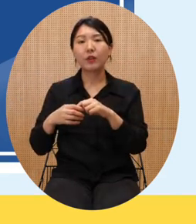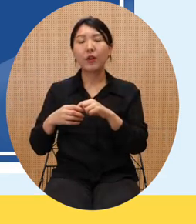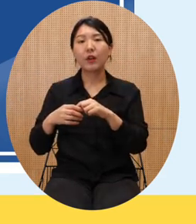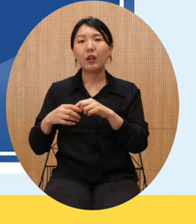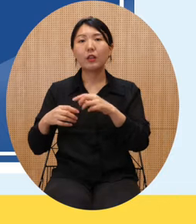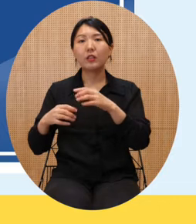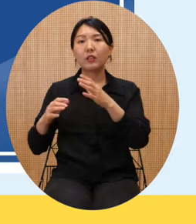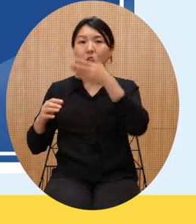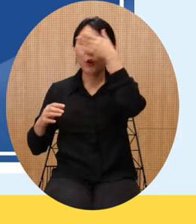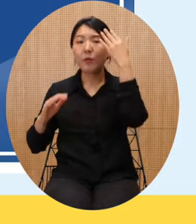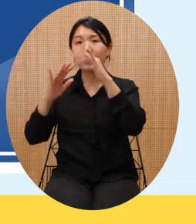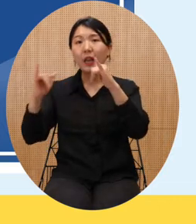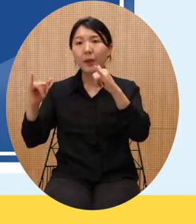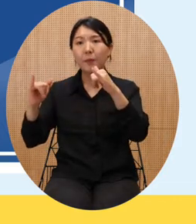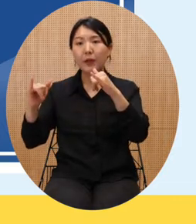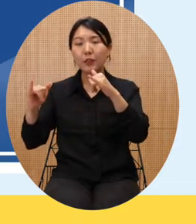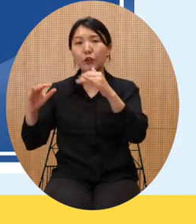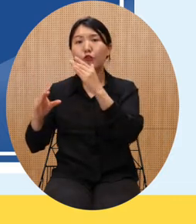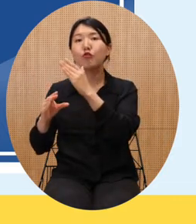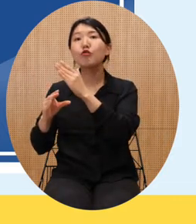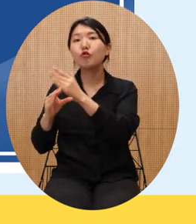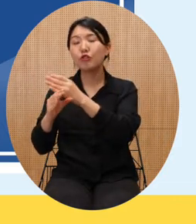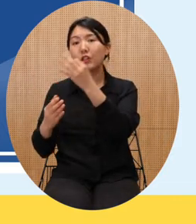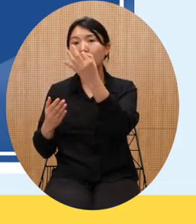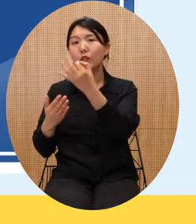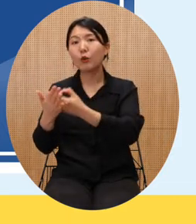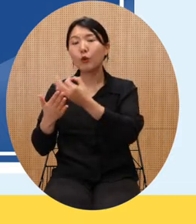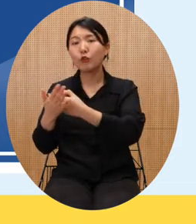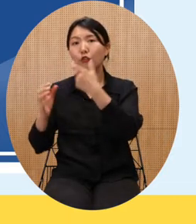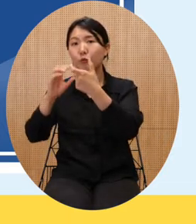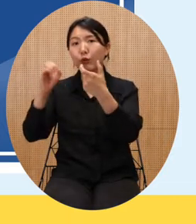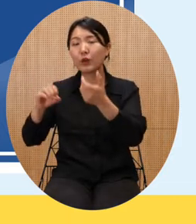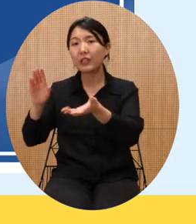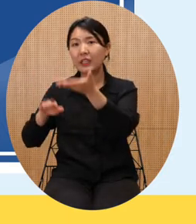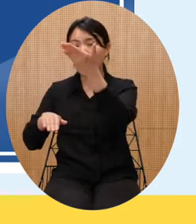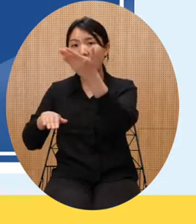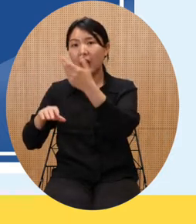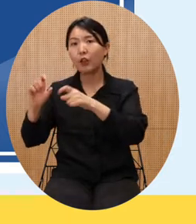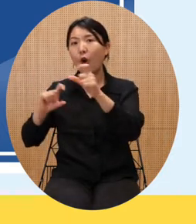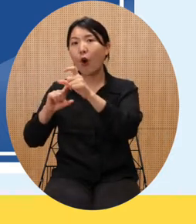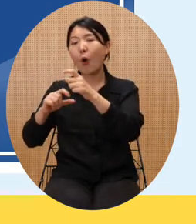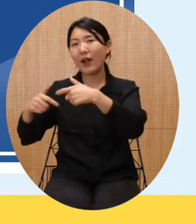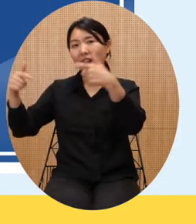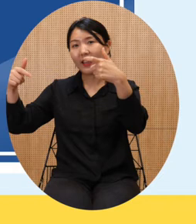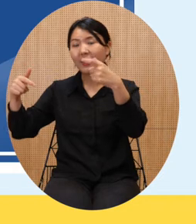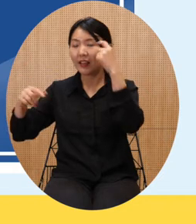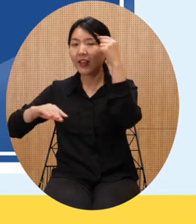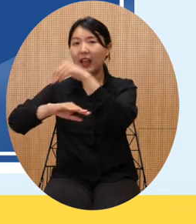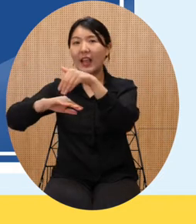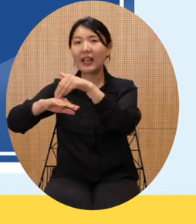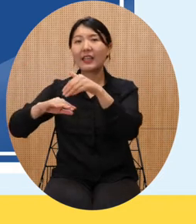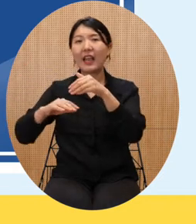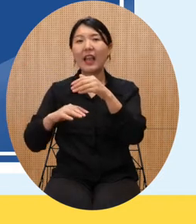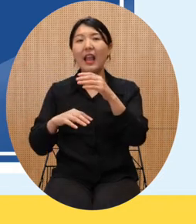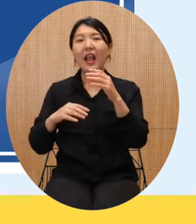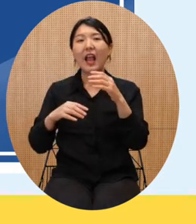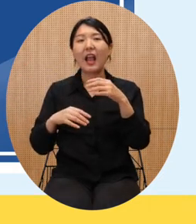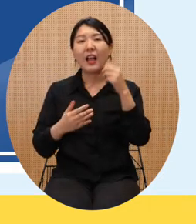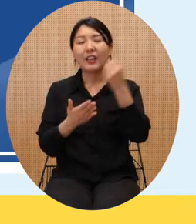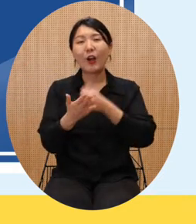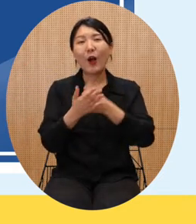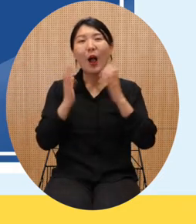관해서는 중위소득 60 이하의 가구에 관해서 이제 지원을 하게 되는데, 아동은 아직 그 지원 대상에 들어가지